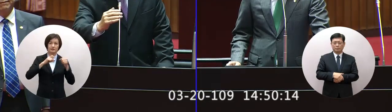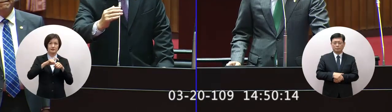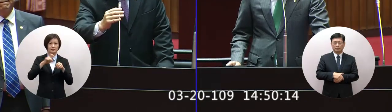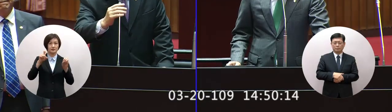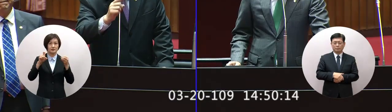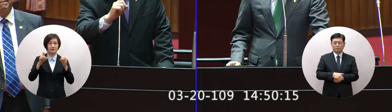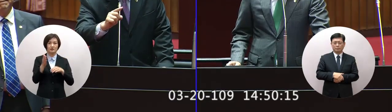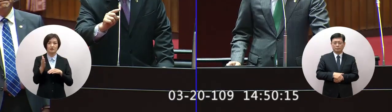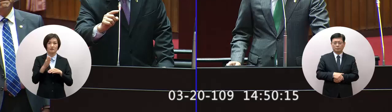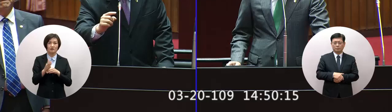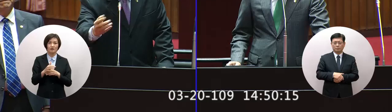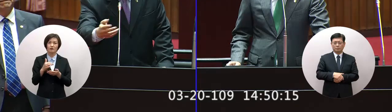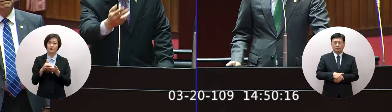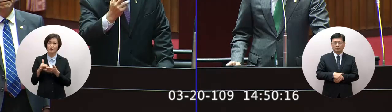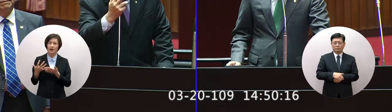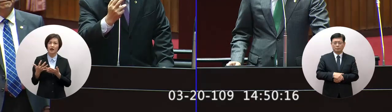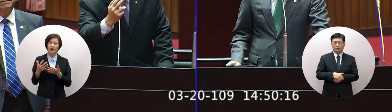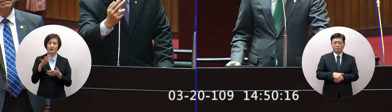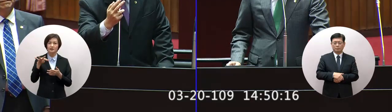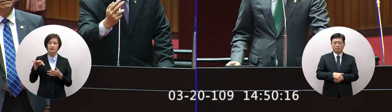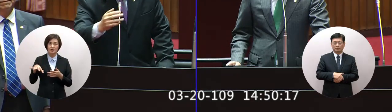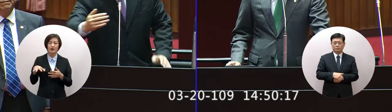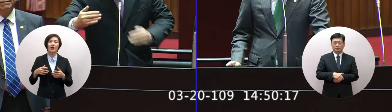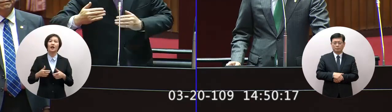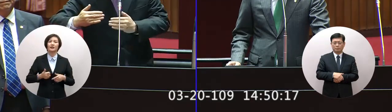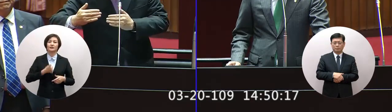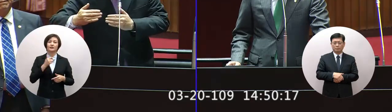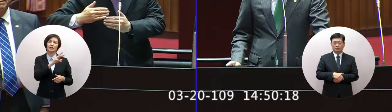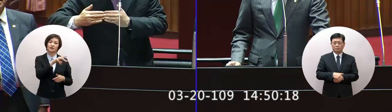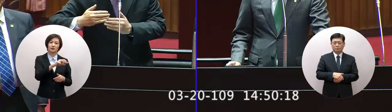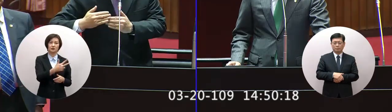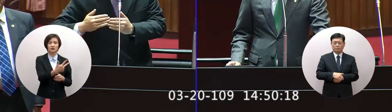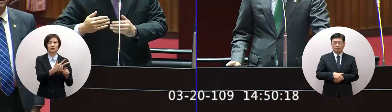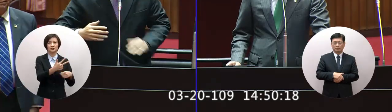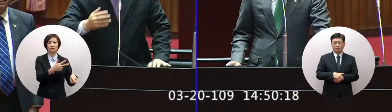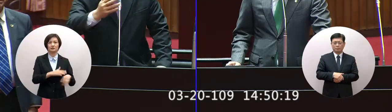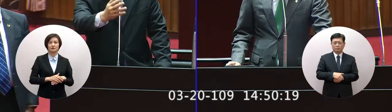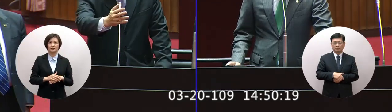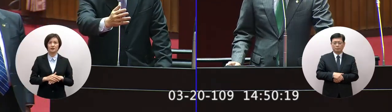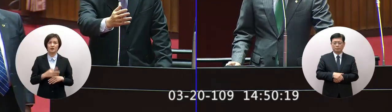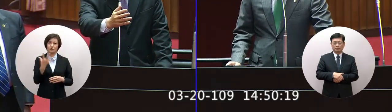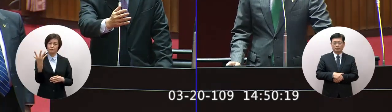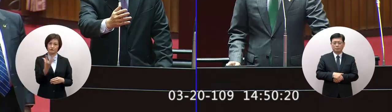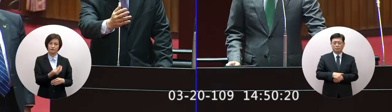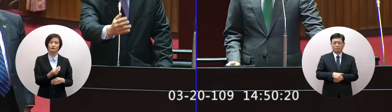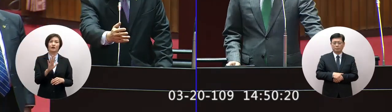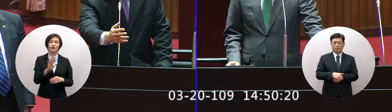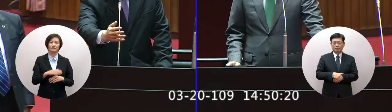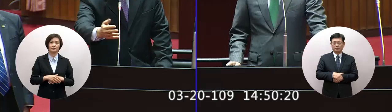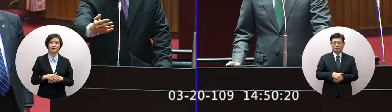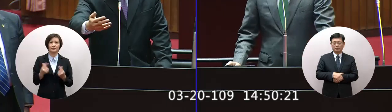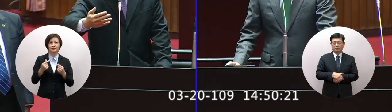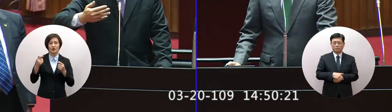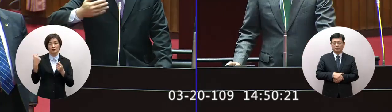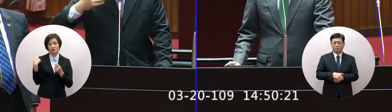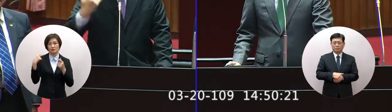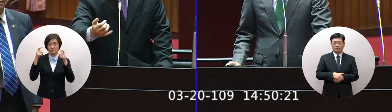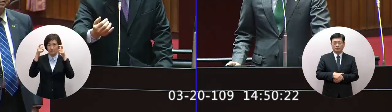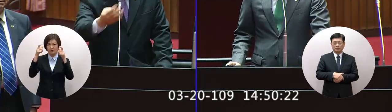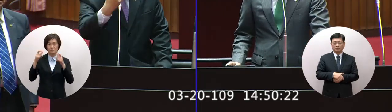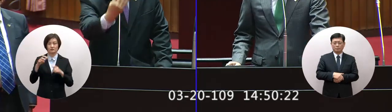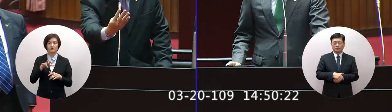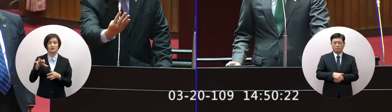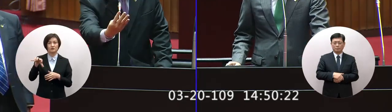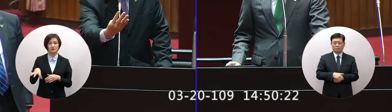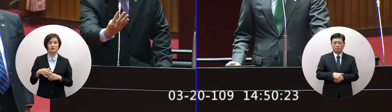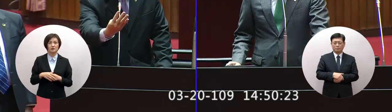十点的时候，我们估计会有4900，结果进来才3700。后来进来的反而又少。啊，像昨天在高雄机场，本来预计会有